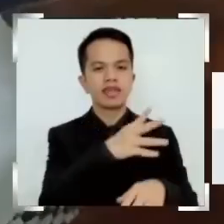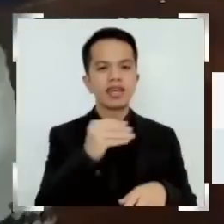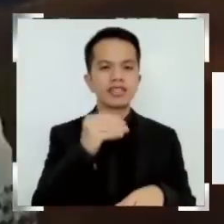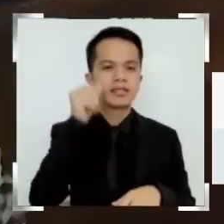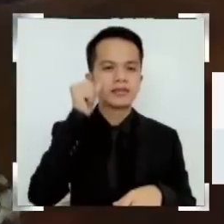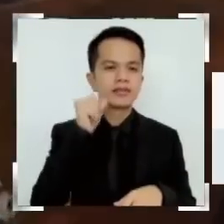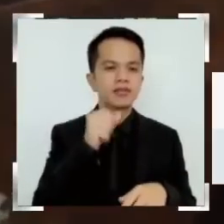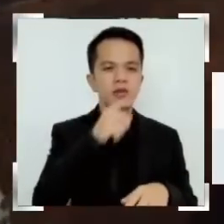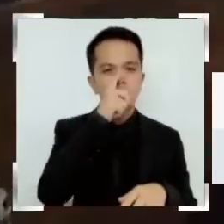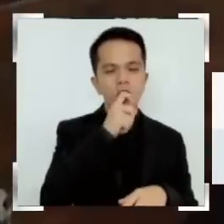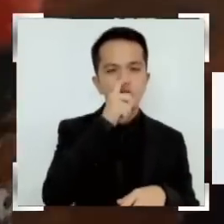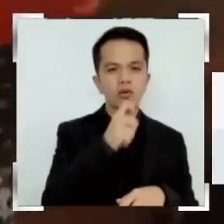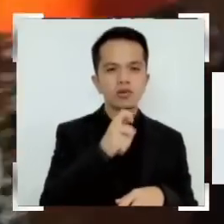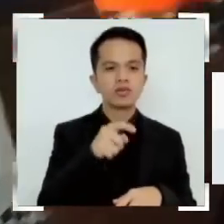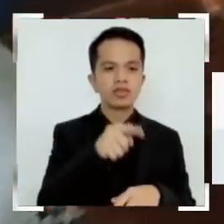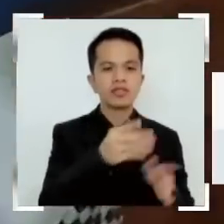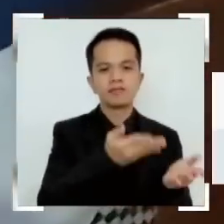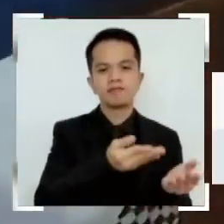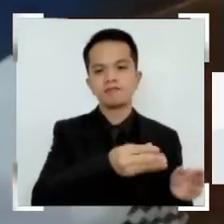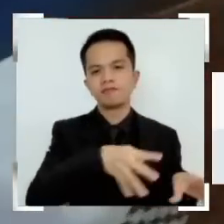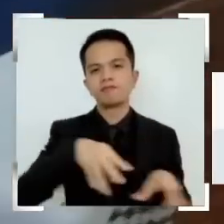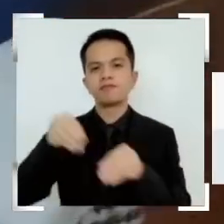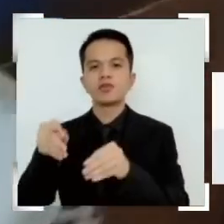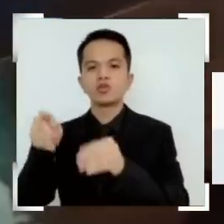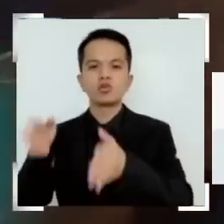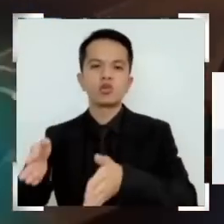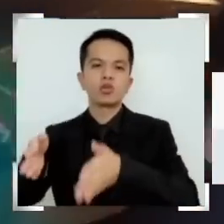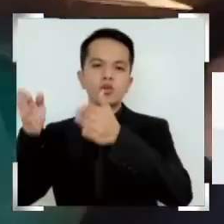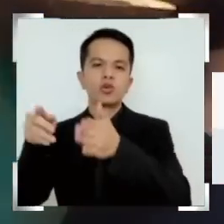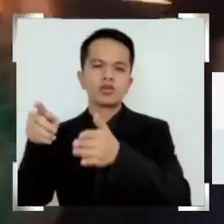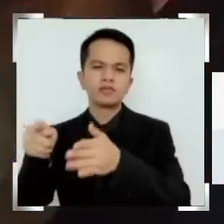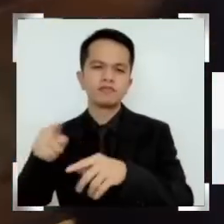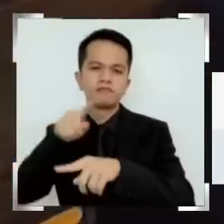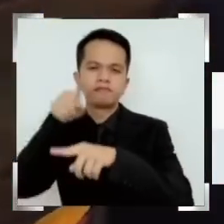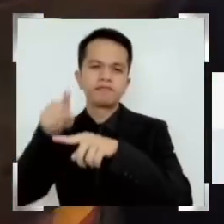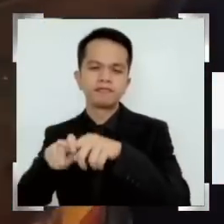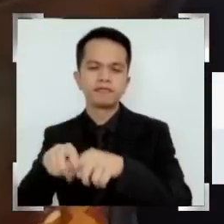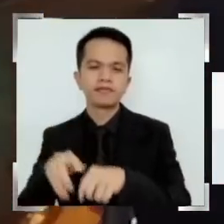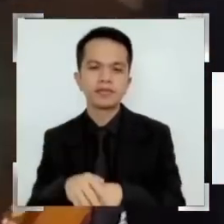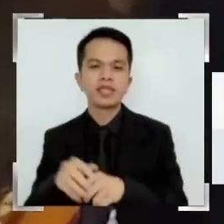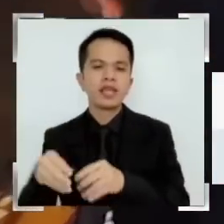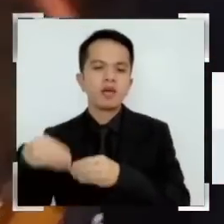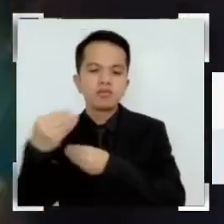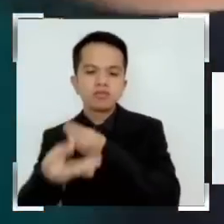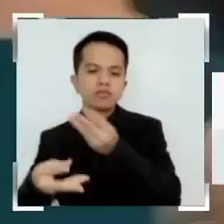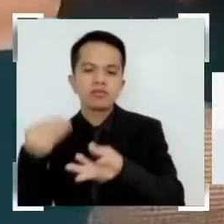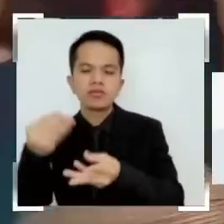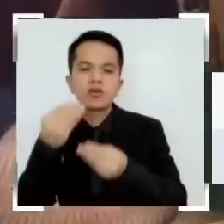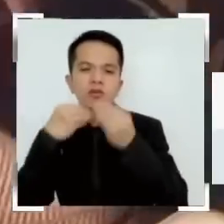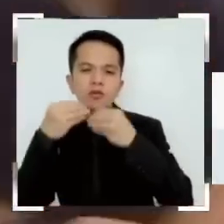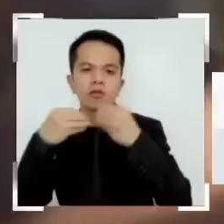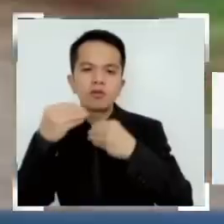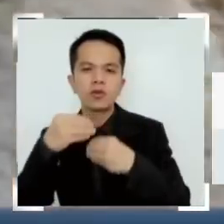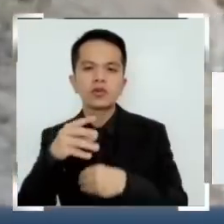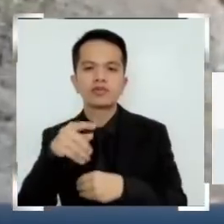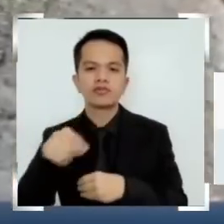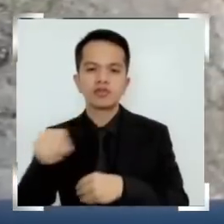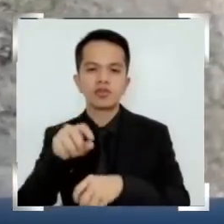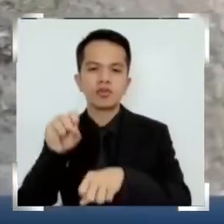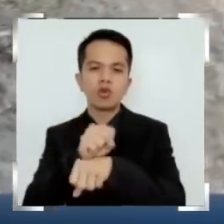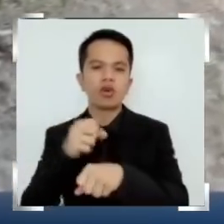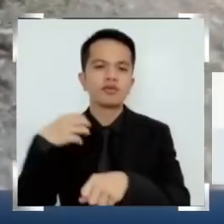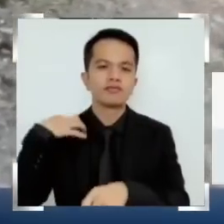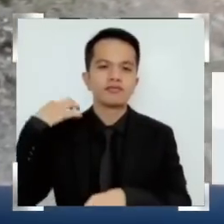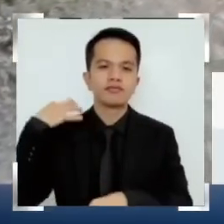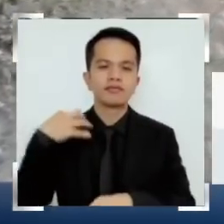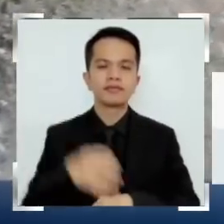isang gusali na ipinahiram ng may-ari. Nagbigay na rin ng mga pagkain at matutulugan ang mga social worker doon. Sa ilang